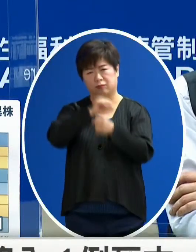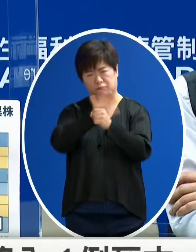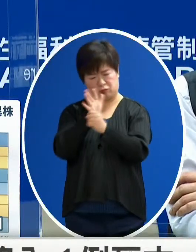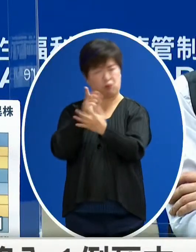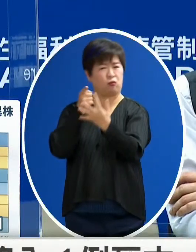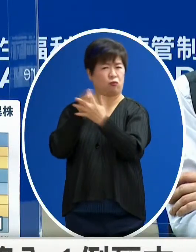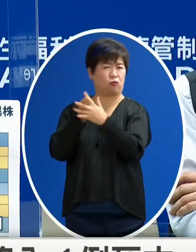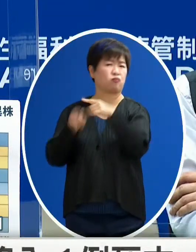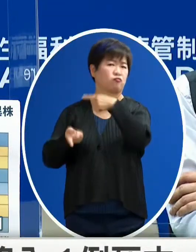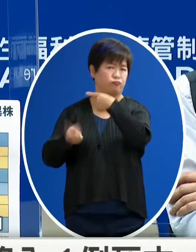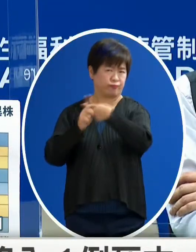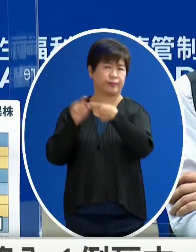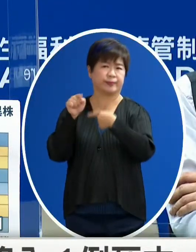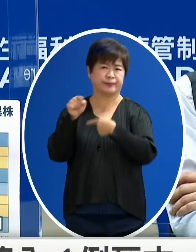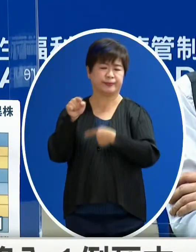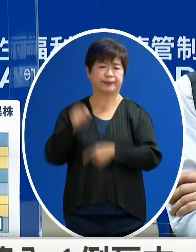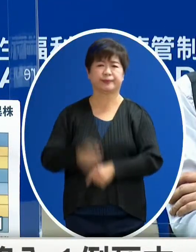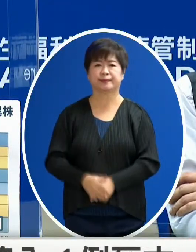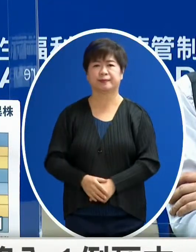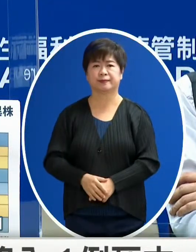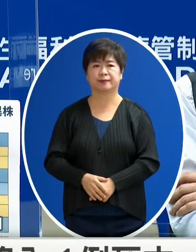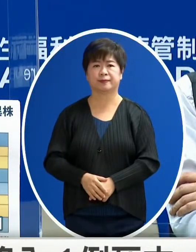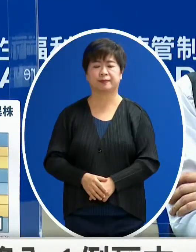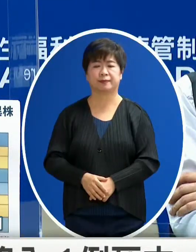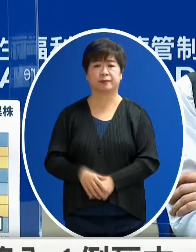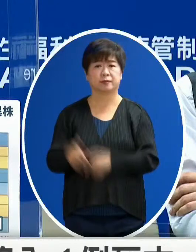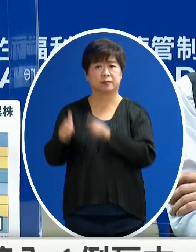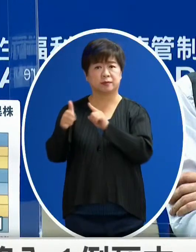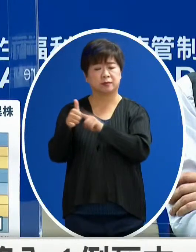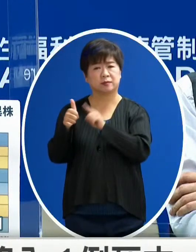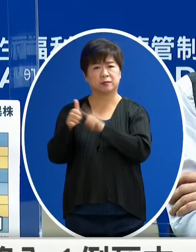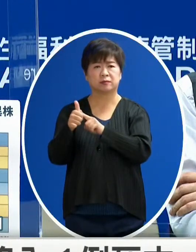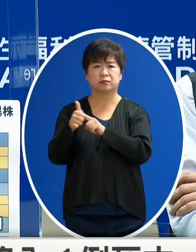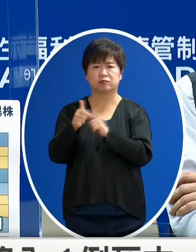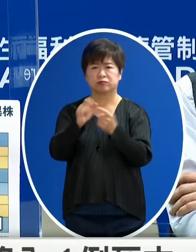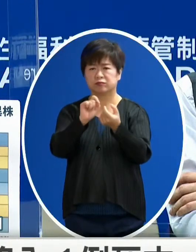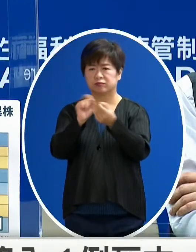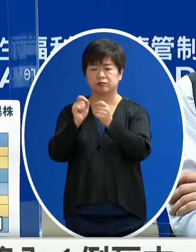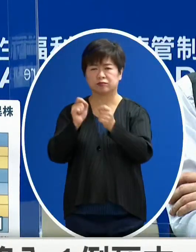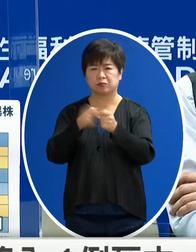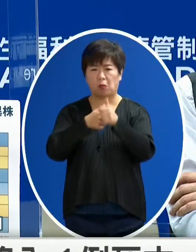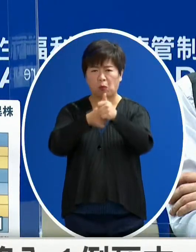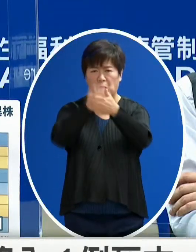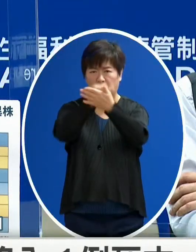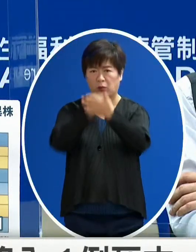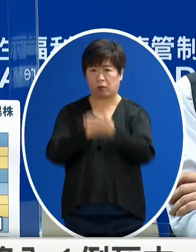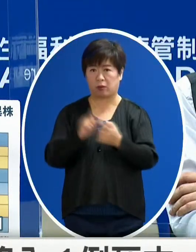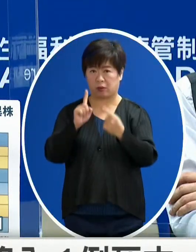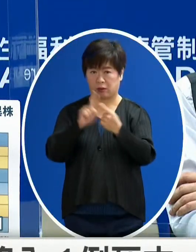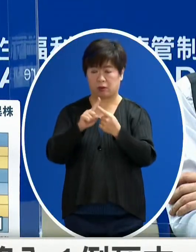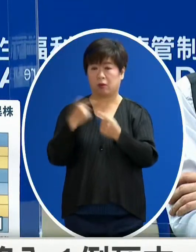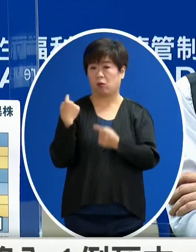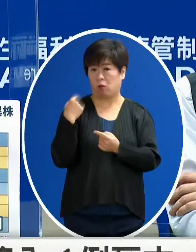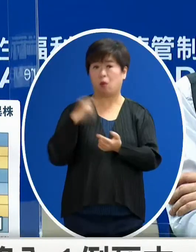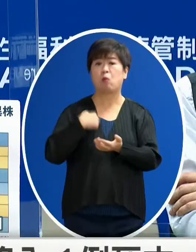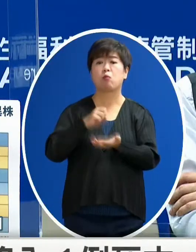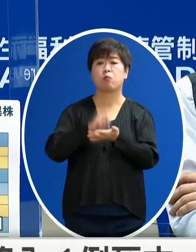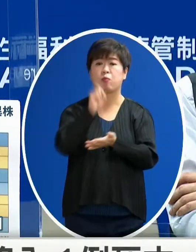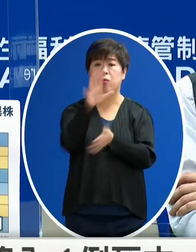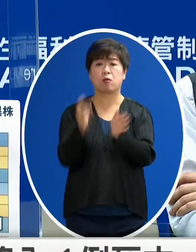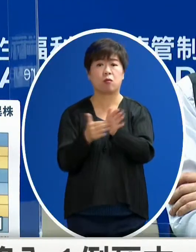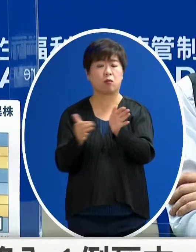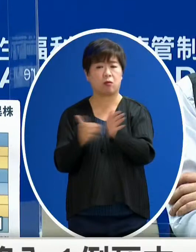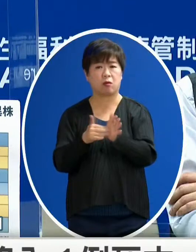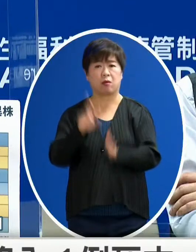毒株，好，那它的倒是它的一个其他周遭的一个框列的人员的裁剪，跟昨天跟大家报